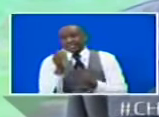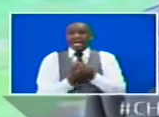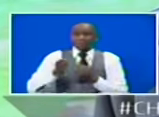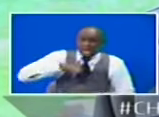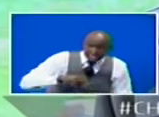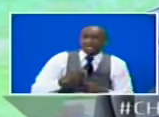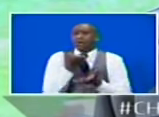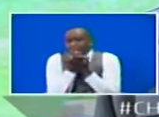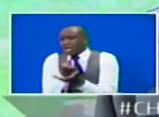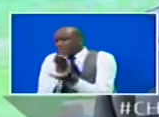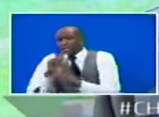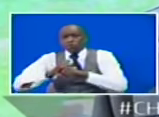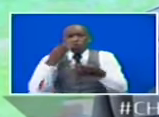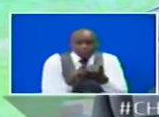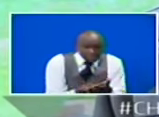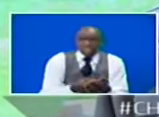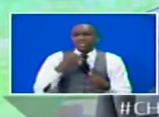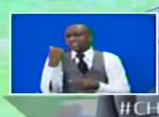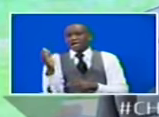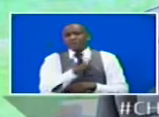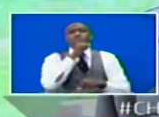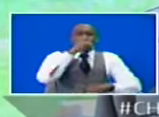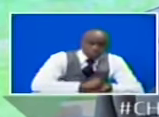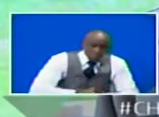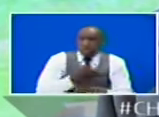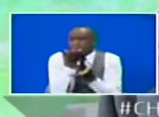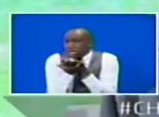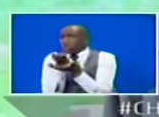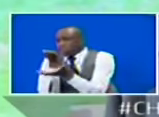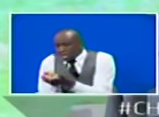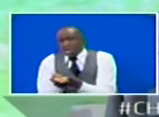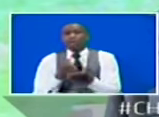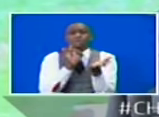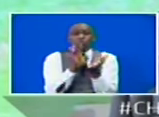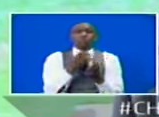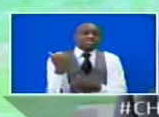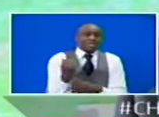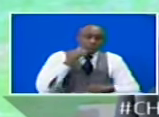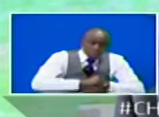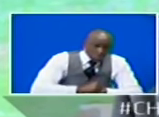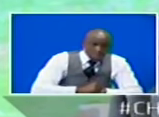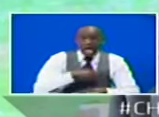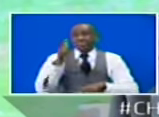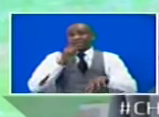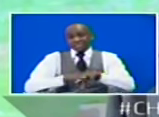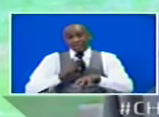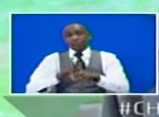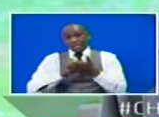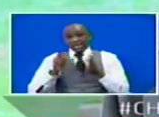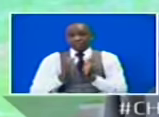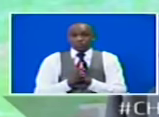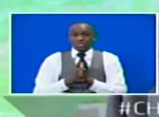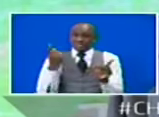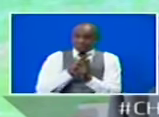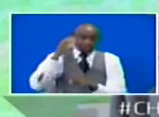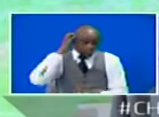mtusaidie na school fees, mtoto anataka kurudi kwa shule, next week anafukuzwa. Mara ingine tunaandikia principal text